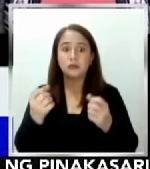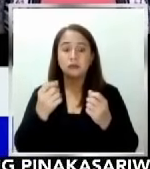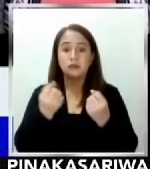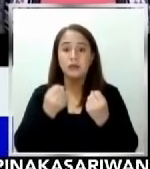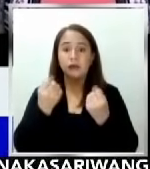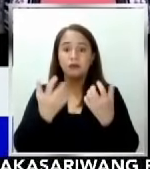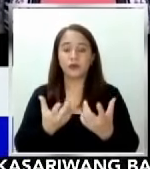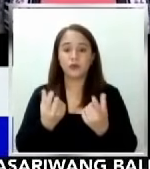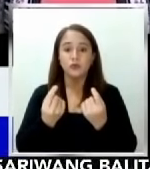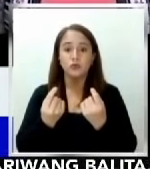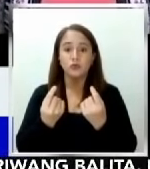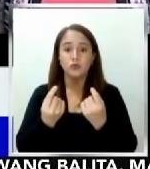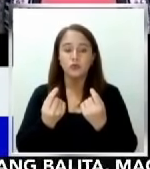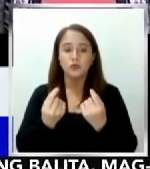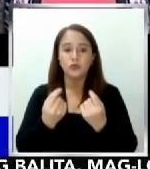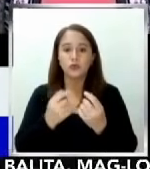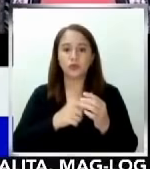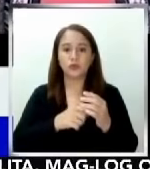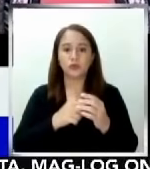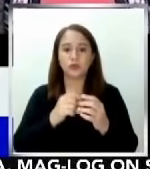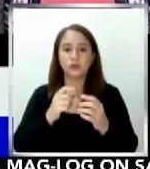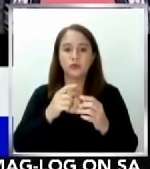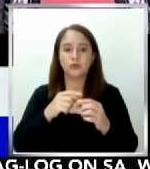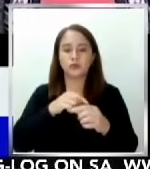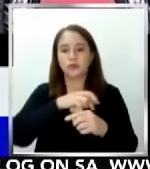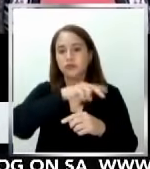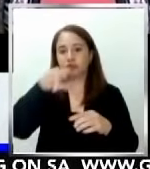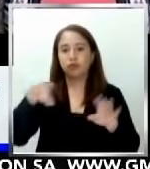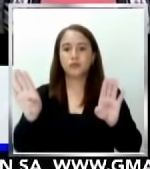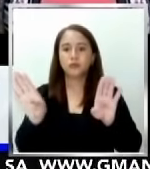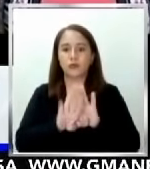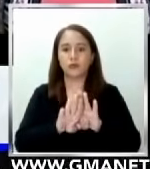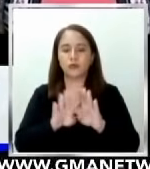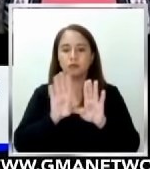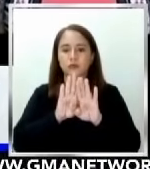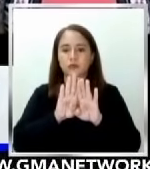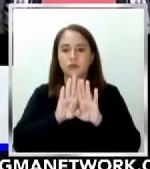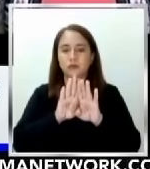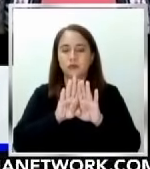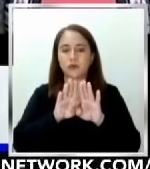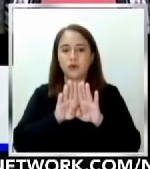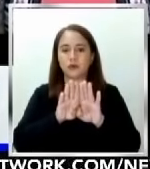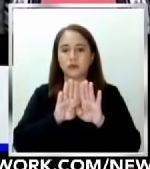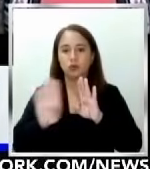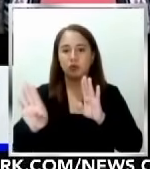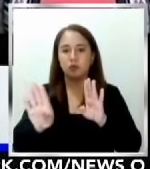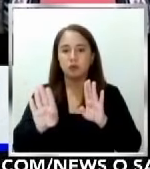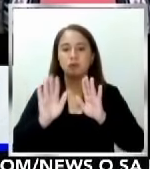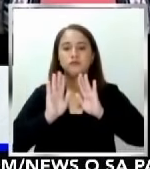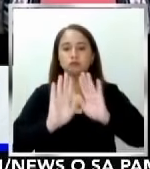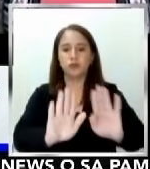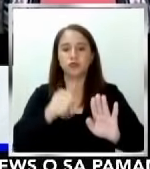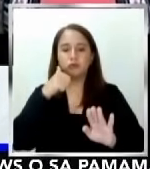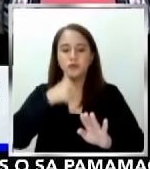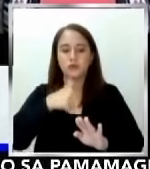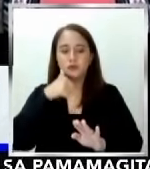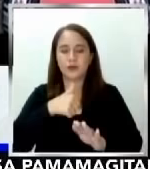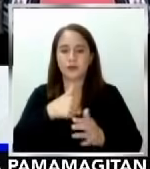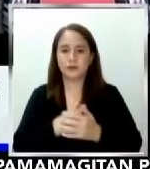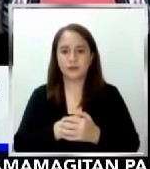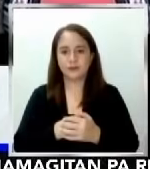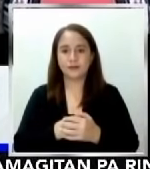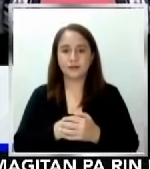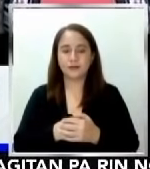lalabas, tumakbo ulit pa ikot, isinara yung pinto, tinulak papasok itong babae, itong biktima. Hanggang